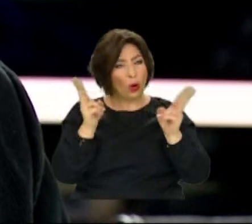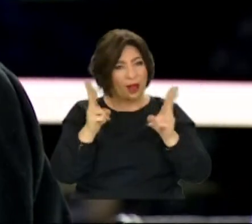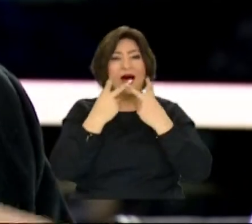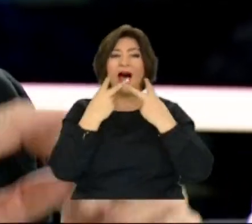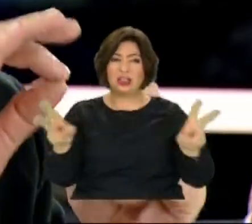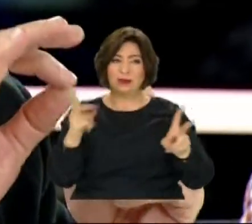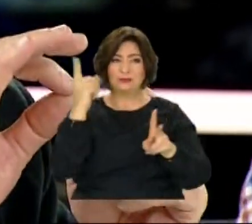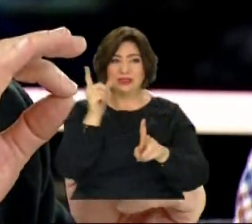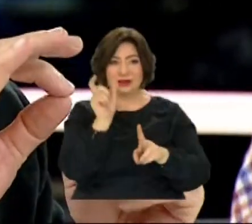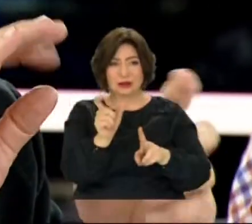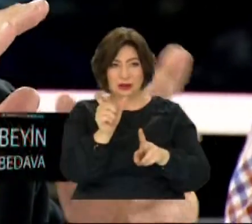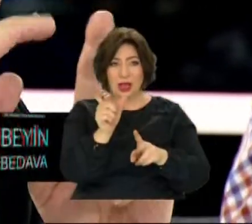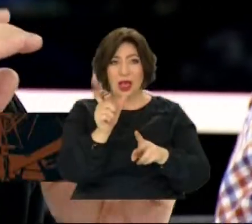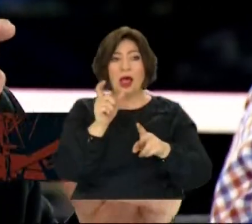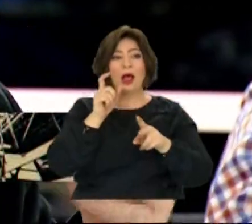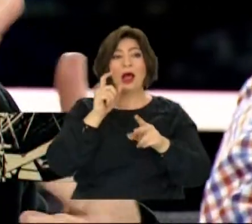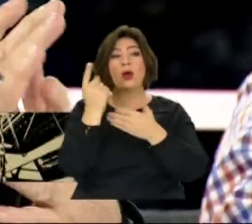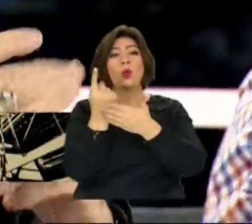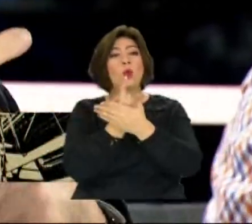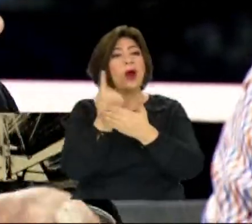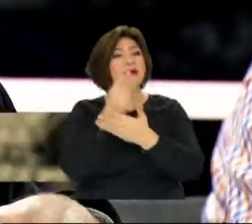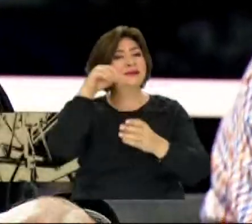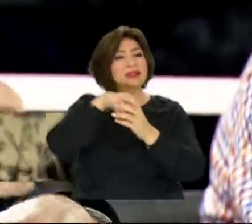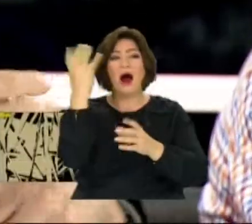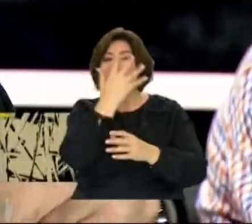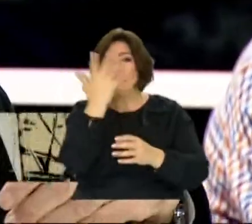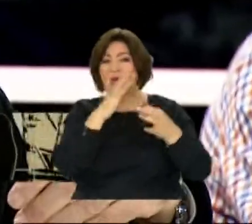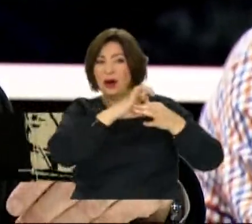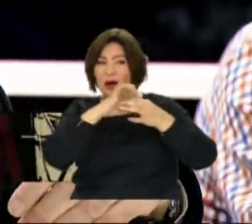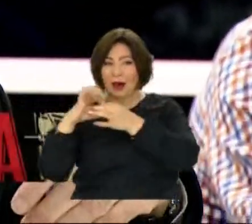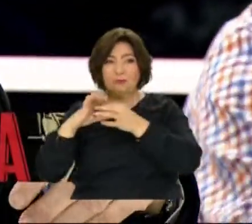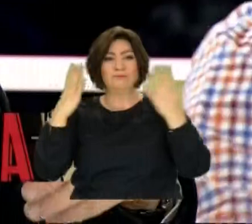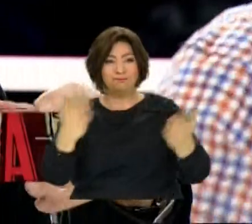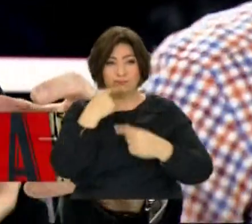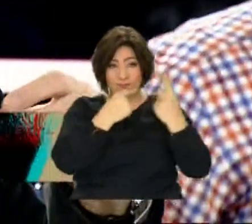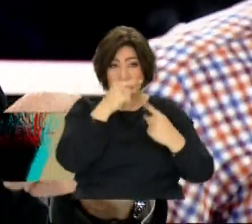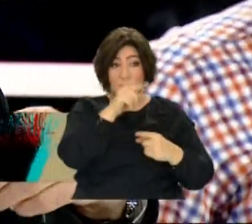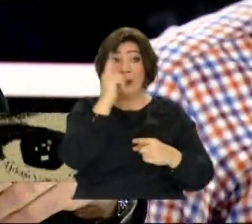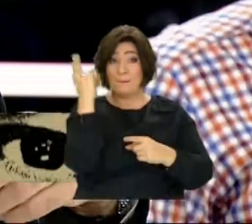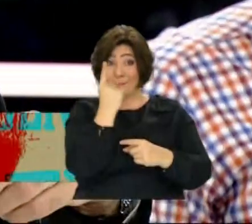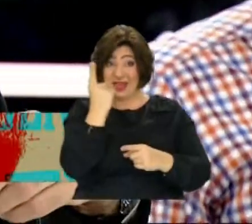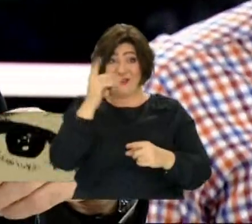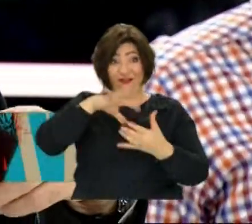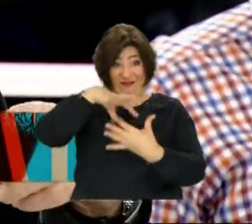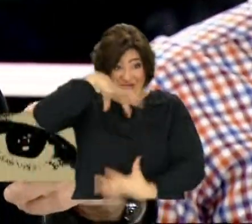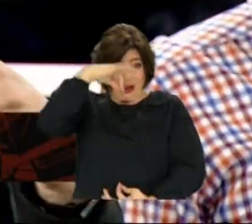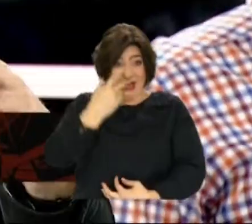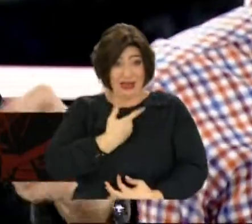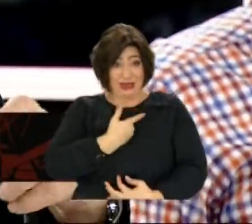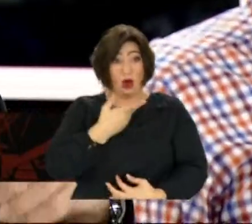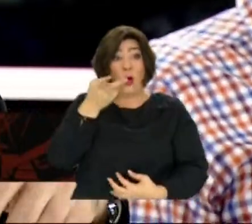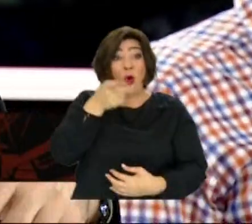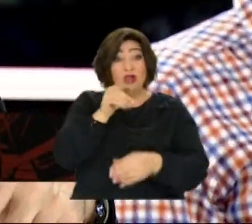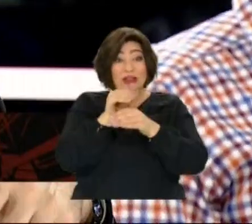اِذَا بَلَغَتِ الْحُلْقُومَ وَحِينَ اِذِنْ تَنْزُرُونَ diye, yani bir varlığın, onu